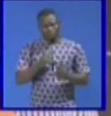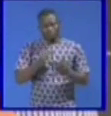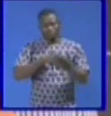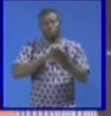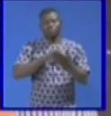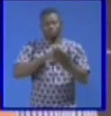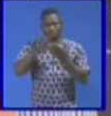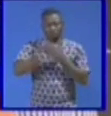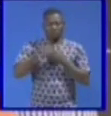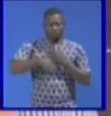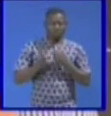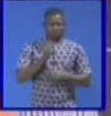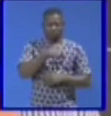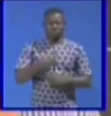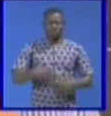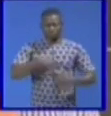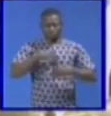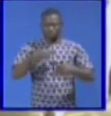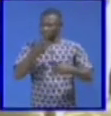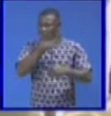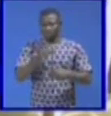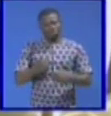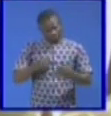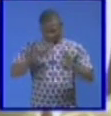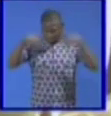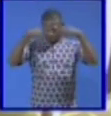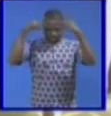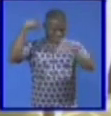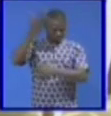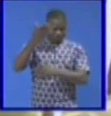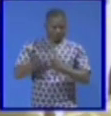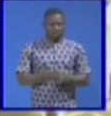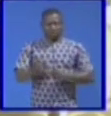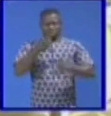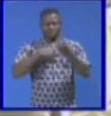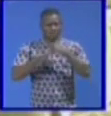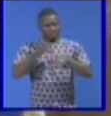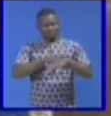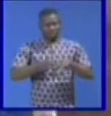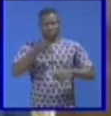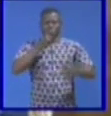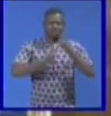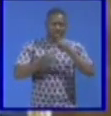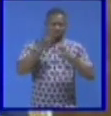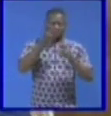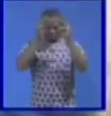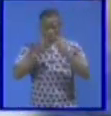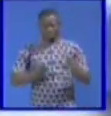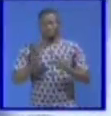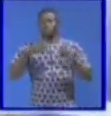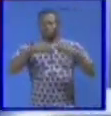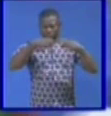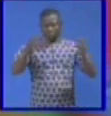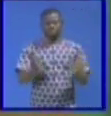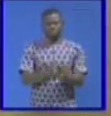souhaitons va aboutir dans de très bonnes conditions. Revenant sur la polémique autour de la statue, le chef de la délégation n'a pas souhaité